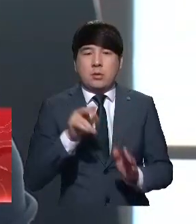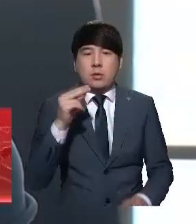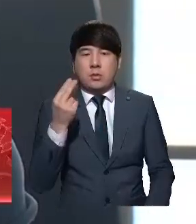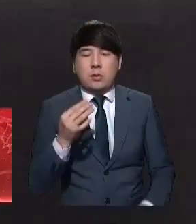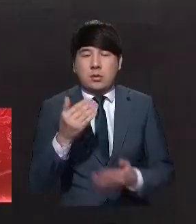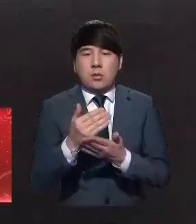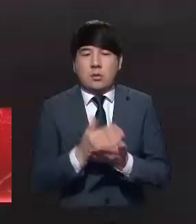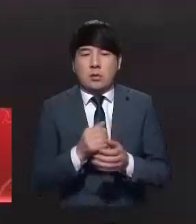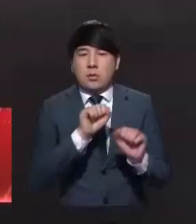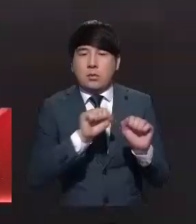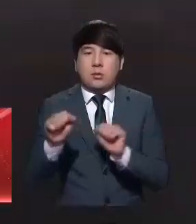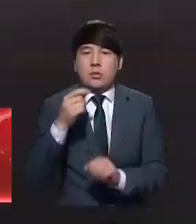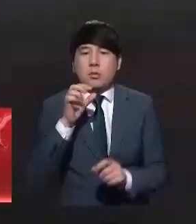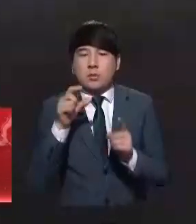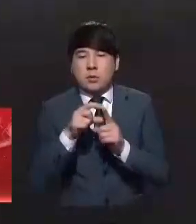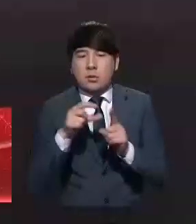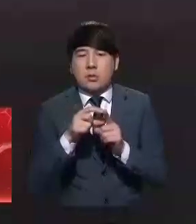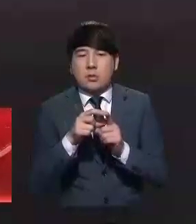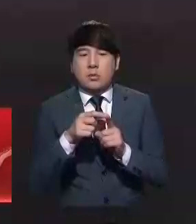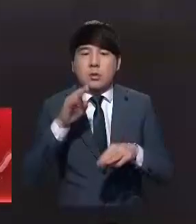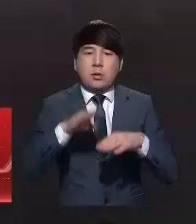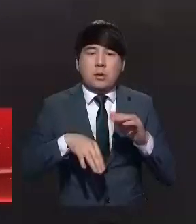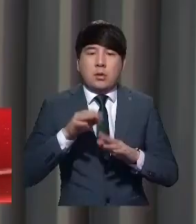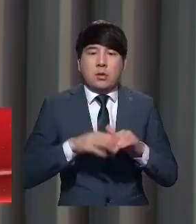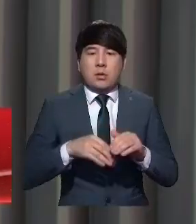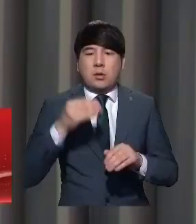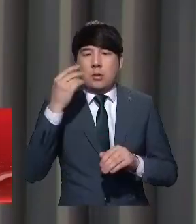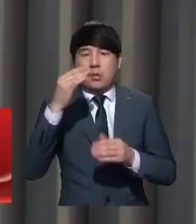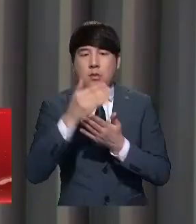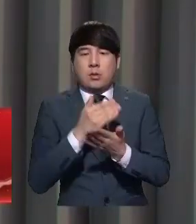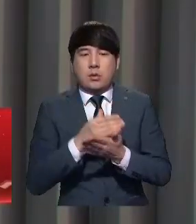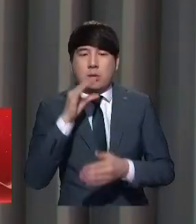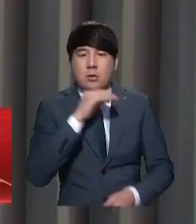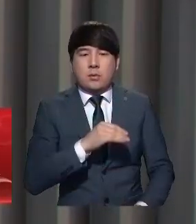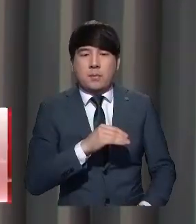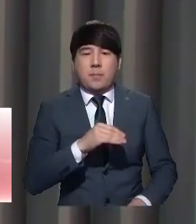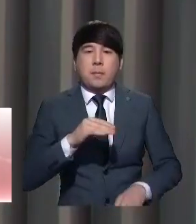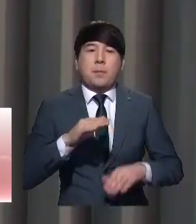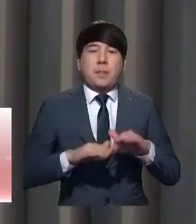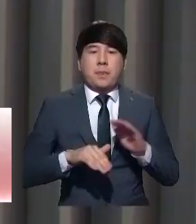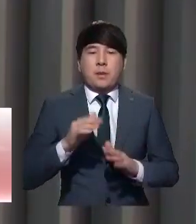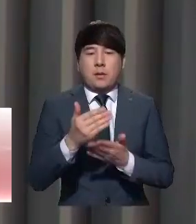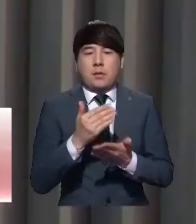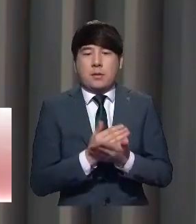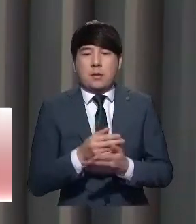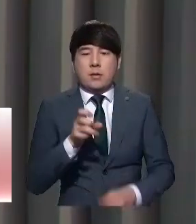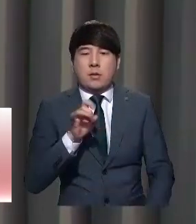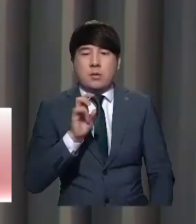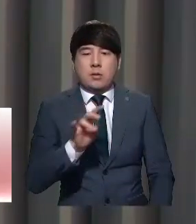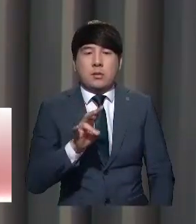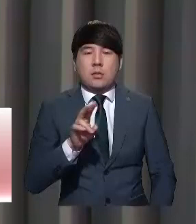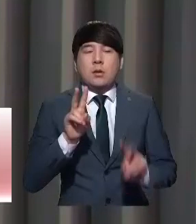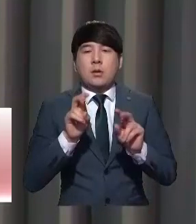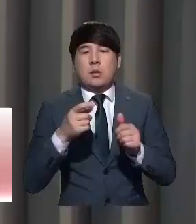защите свободы слова, эта практика успешно применяется за рубежом. И их задача заключается в том, что они вот, ну, так называемые,